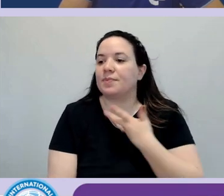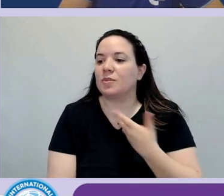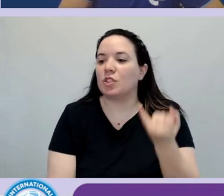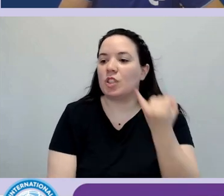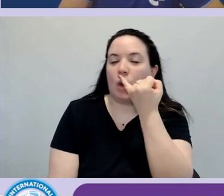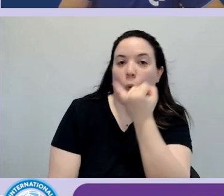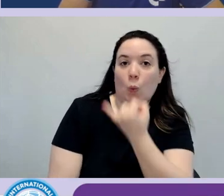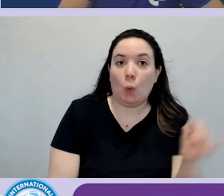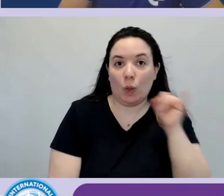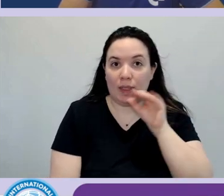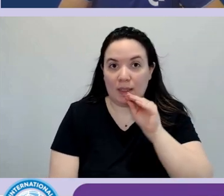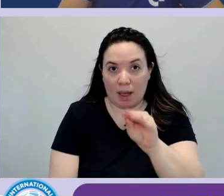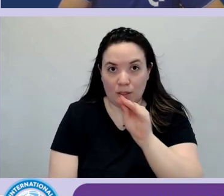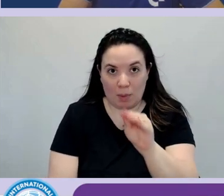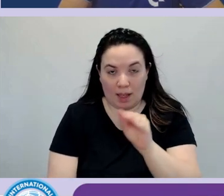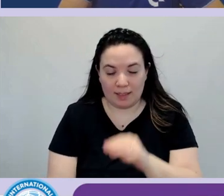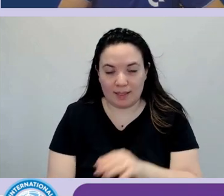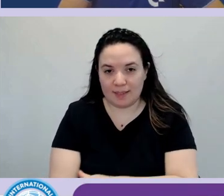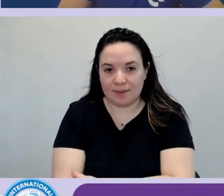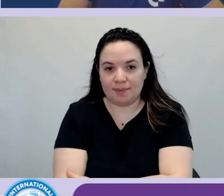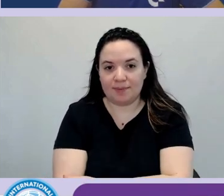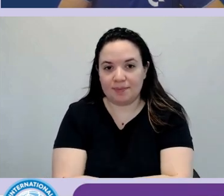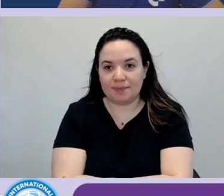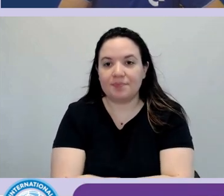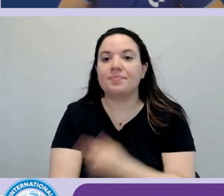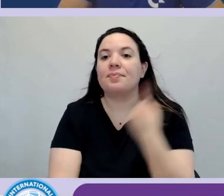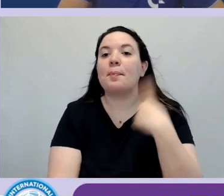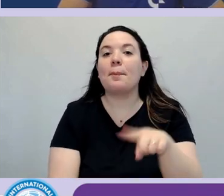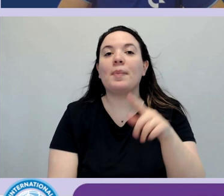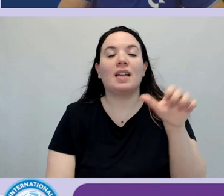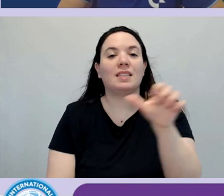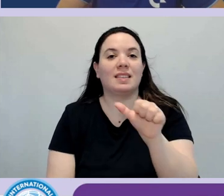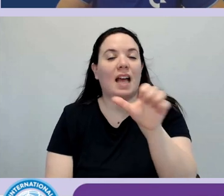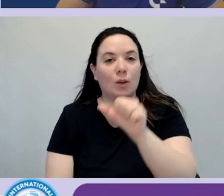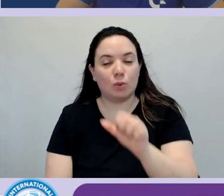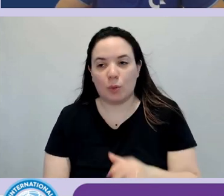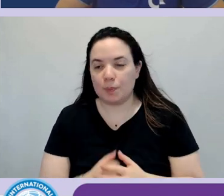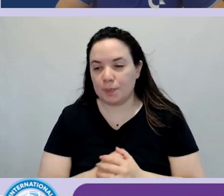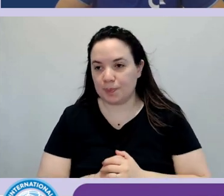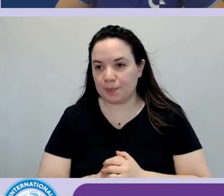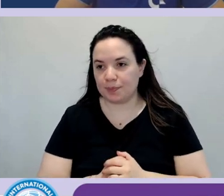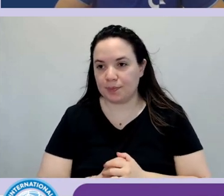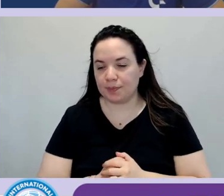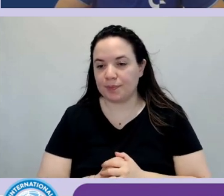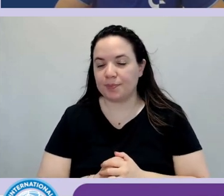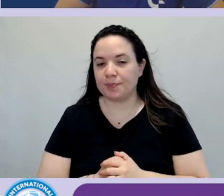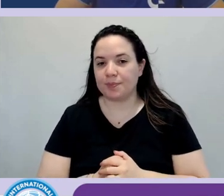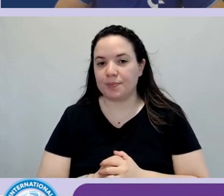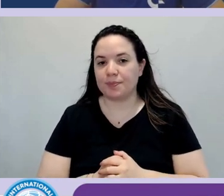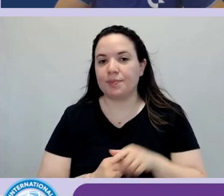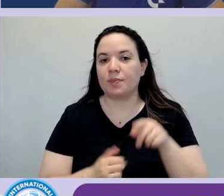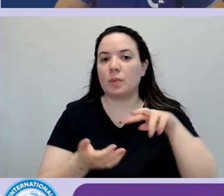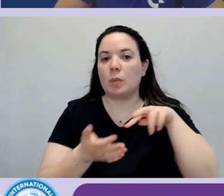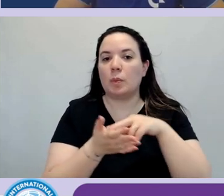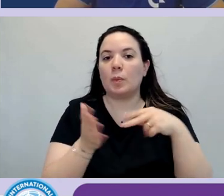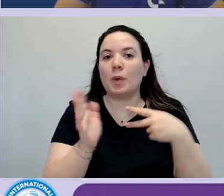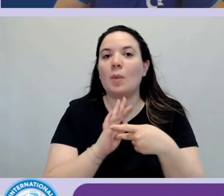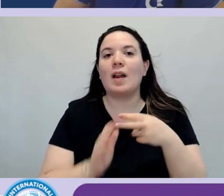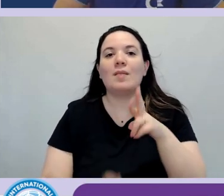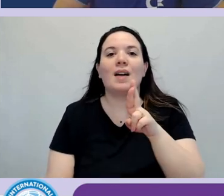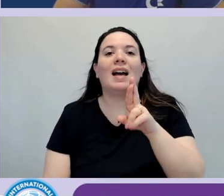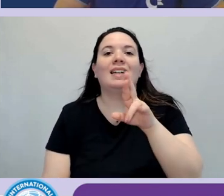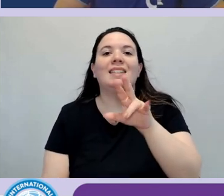Un'ultima domanda che faccio a Sauro ce la pongono su un problema di